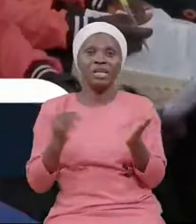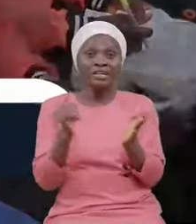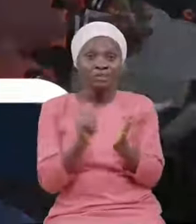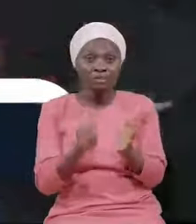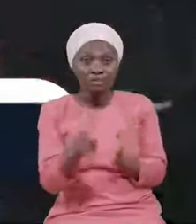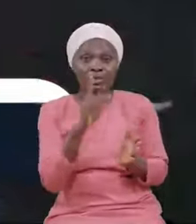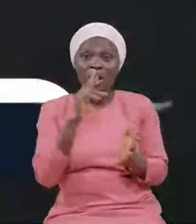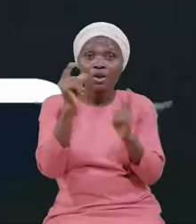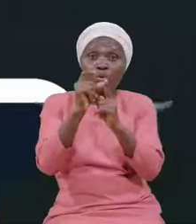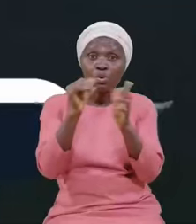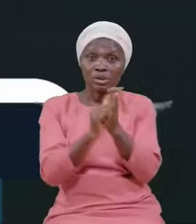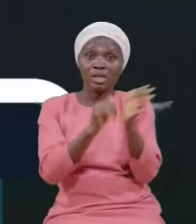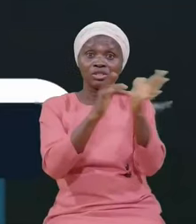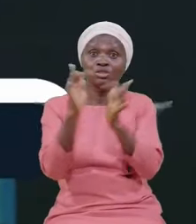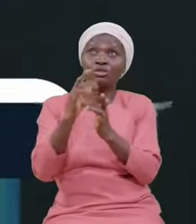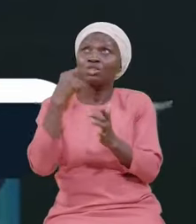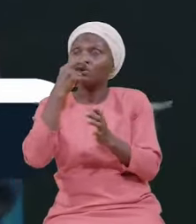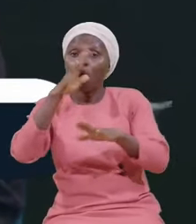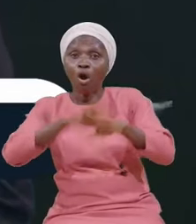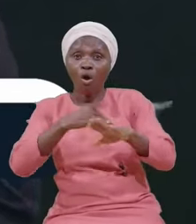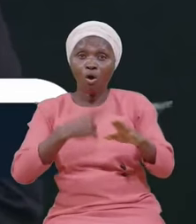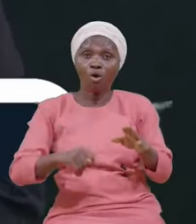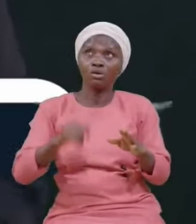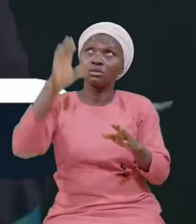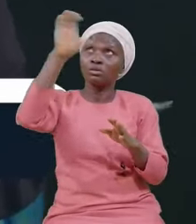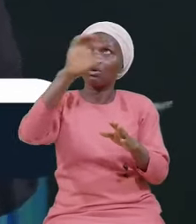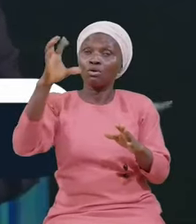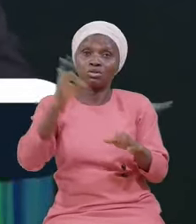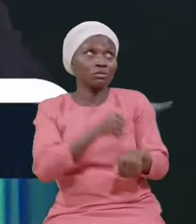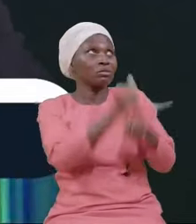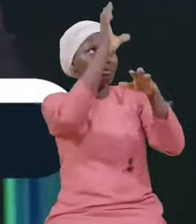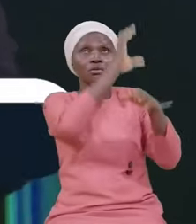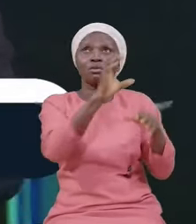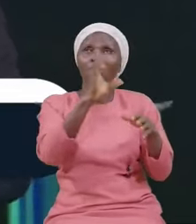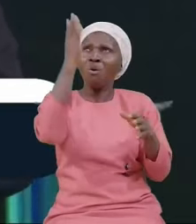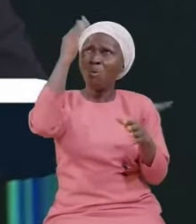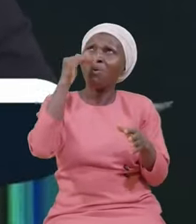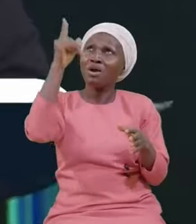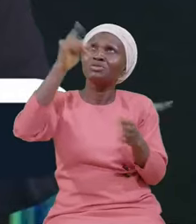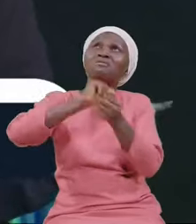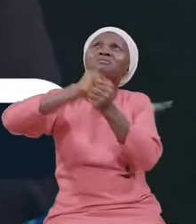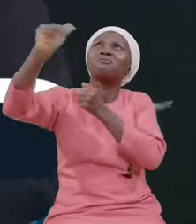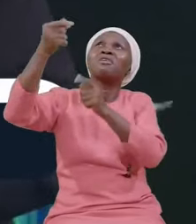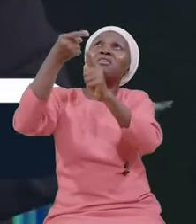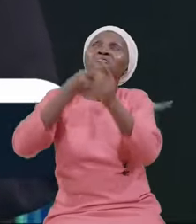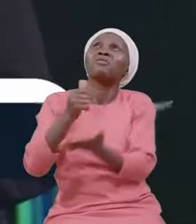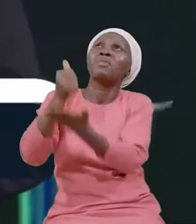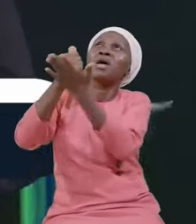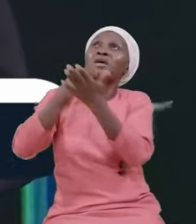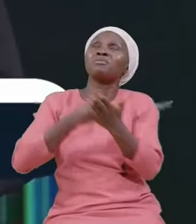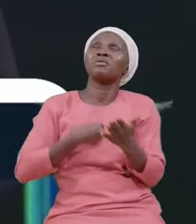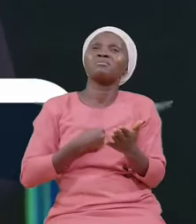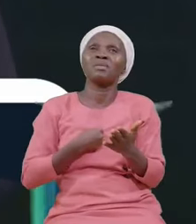sur la croix du calvaire. Où es-tu? Et t'éloignes-tu sans me secourir, sans écouter mes